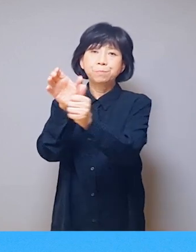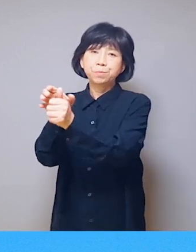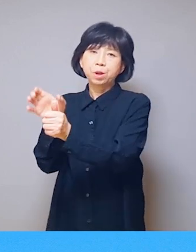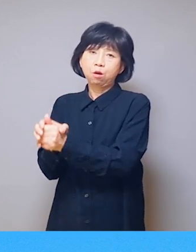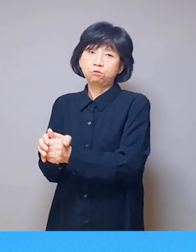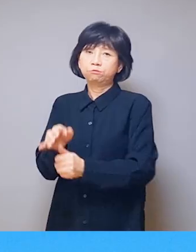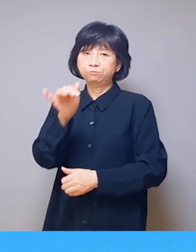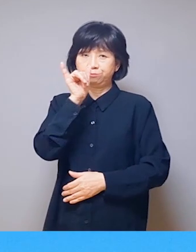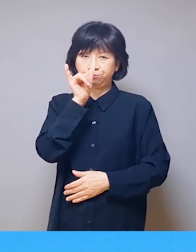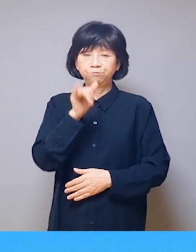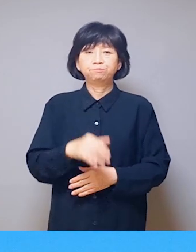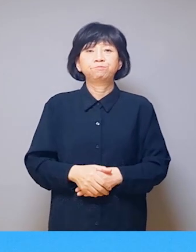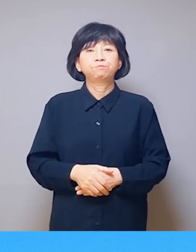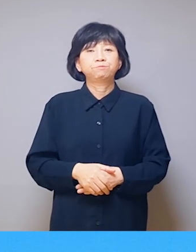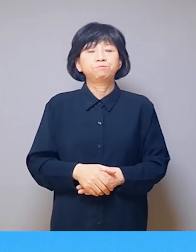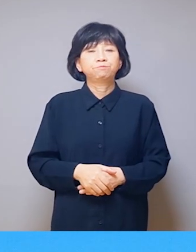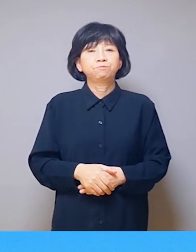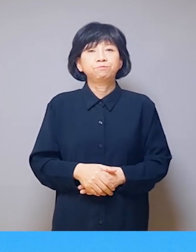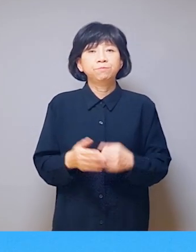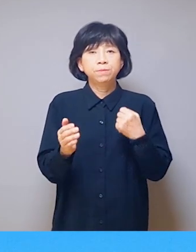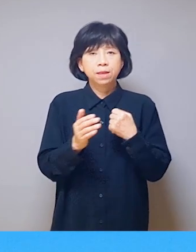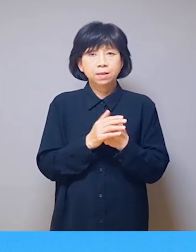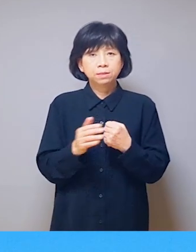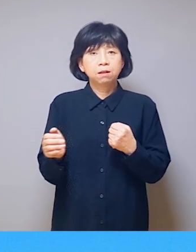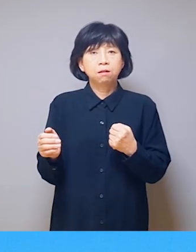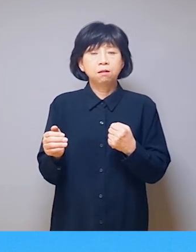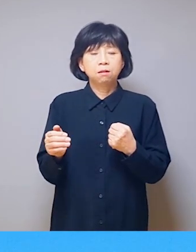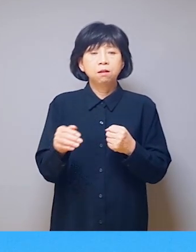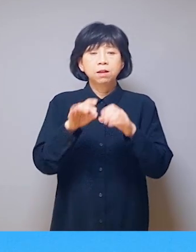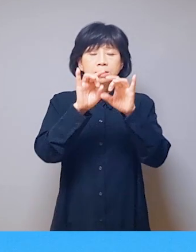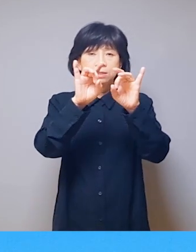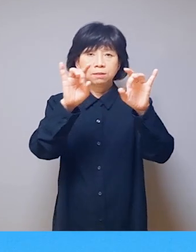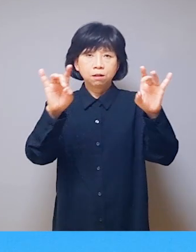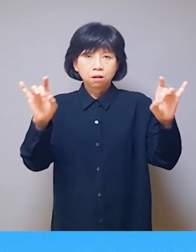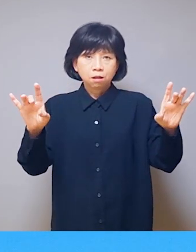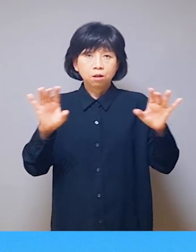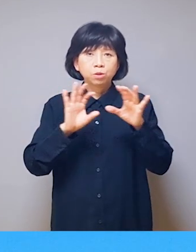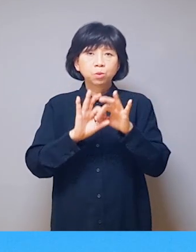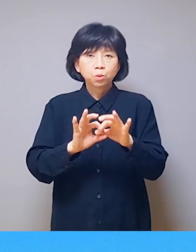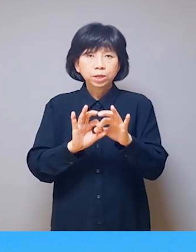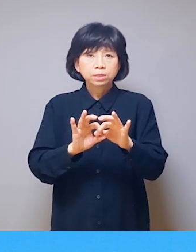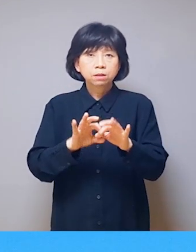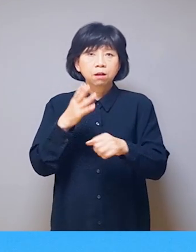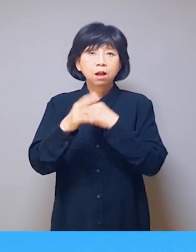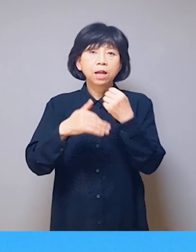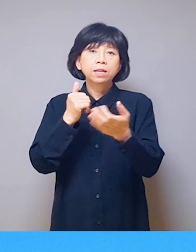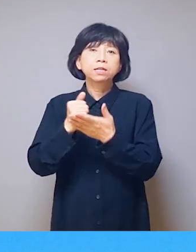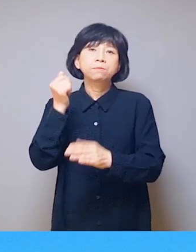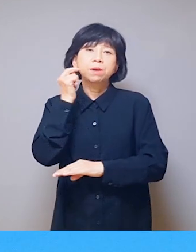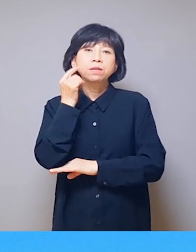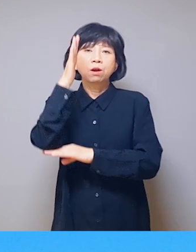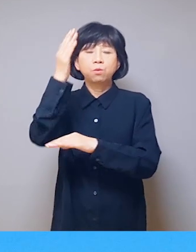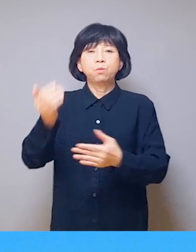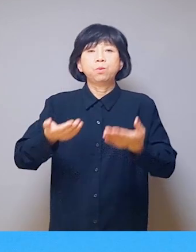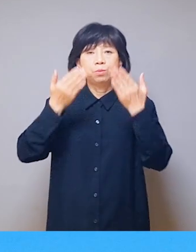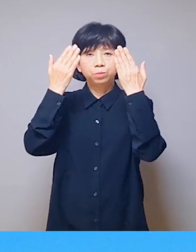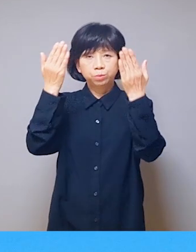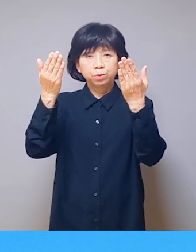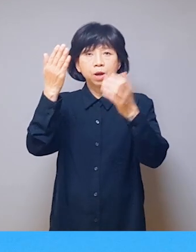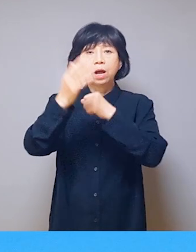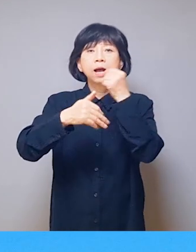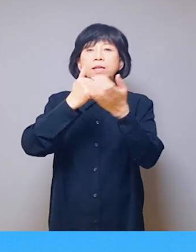것을 깨닫기를 바랍니다. 그래서 그 한 분 한 분을 통해서 하나님께 영광을 올려드리는 거예요. 그 영광을